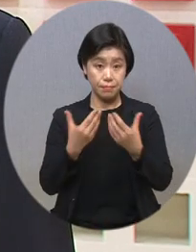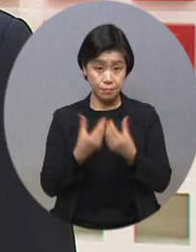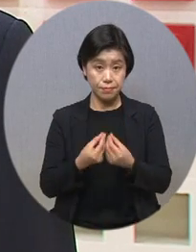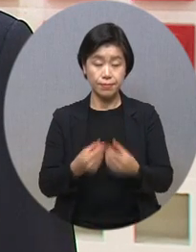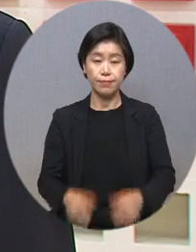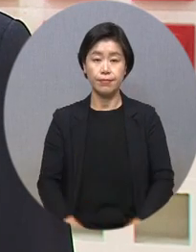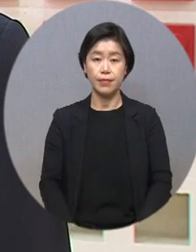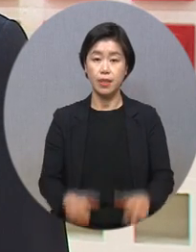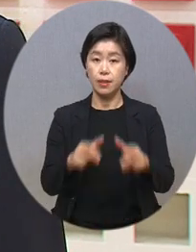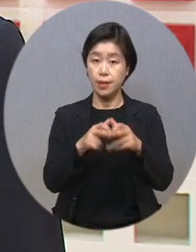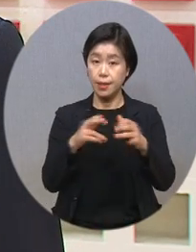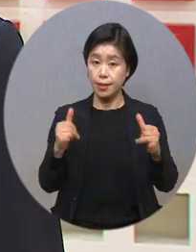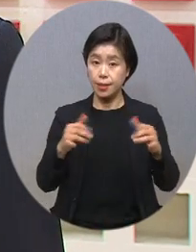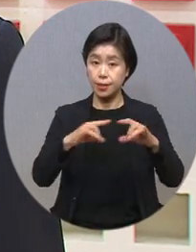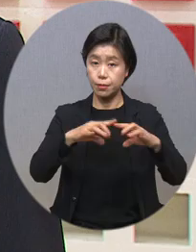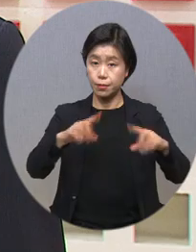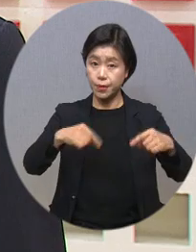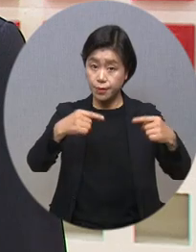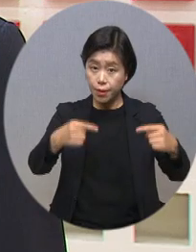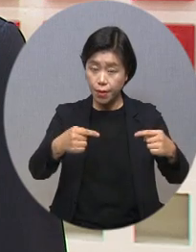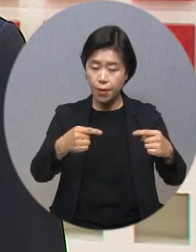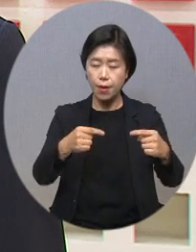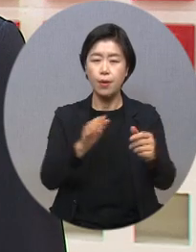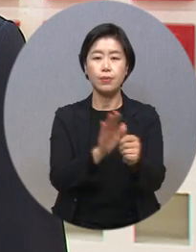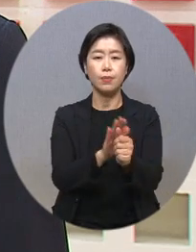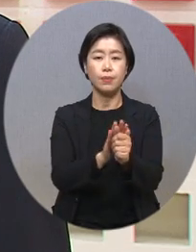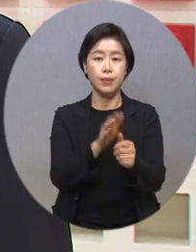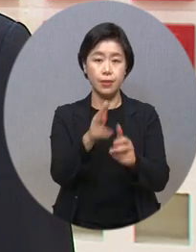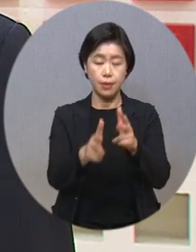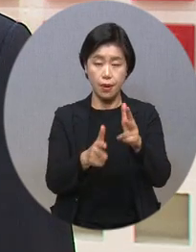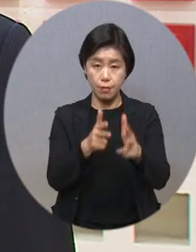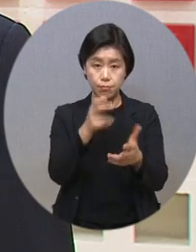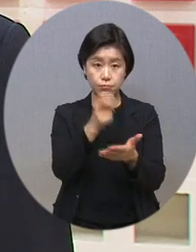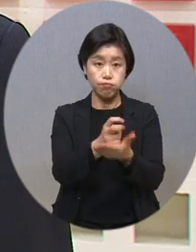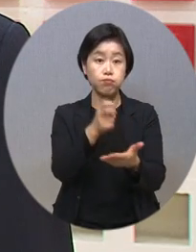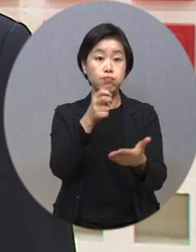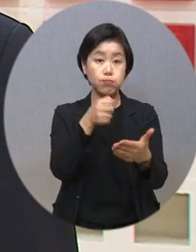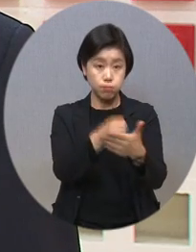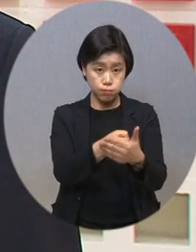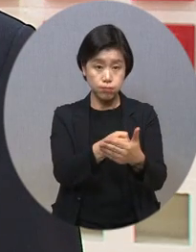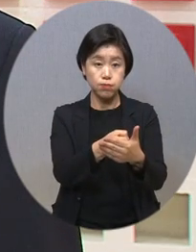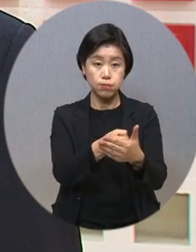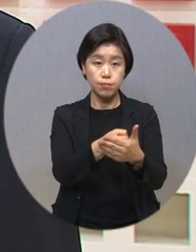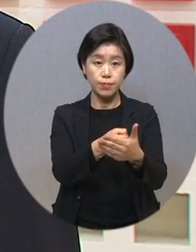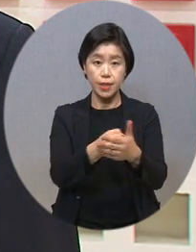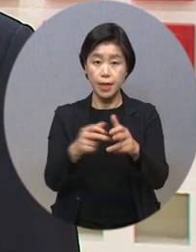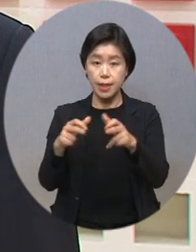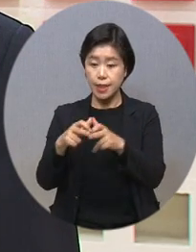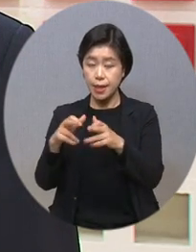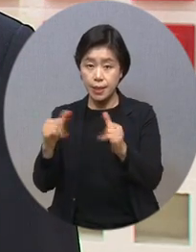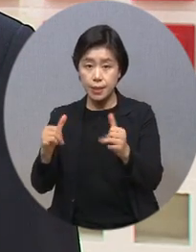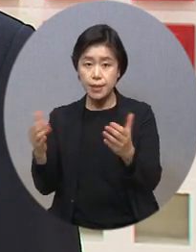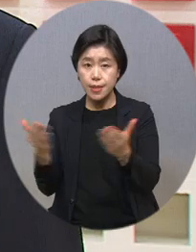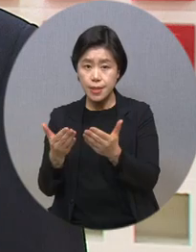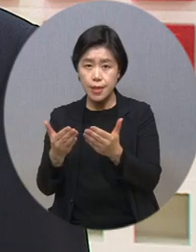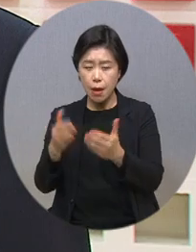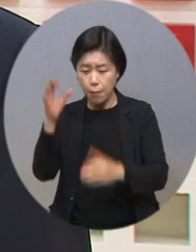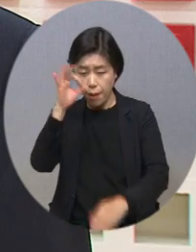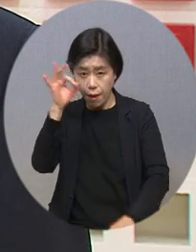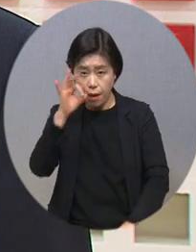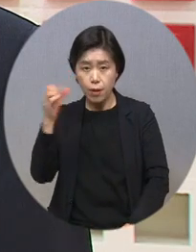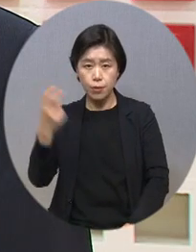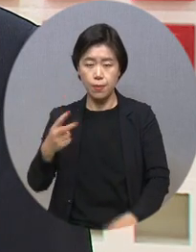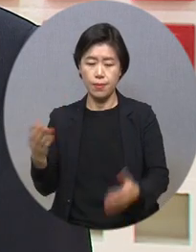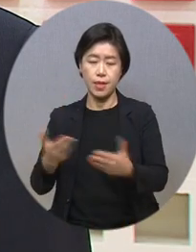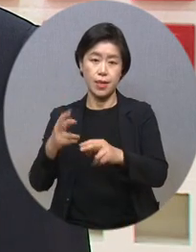그 자기한 전동휠체어 지원사업을 법제 하고 자기의 인 직무 발굴과 일자리